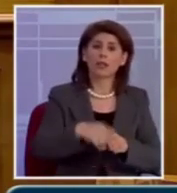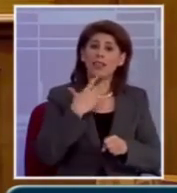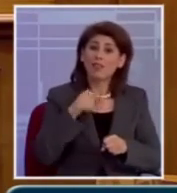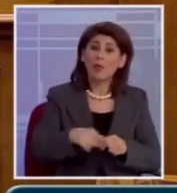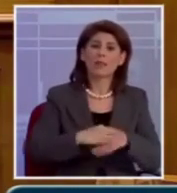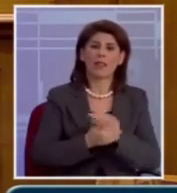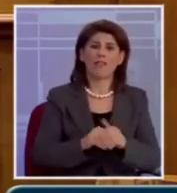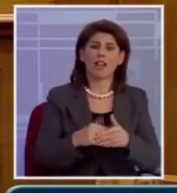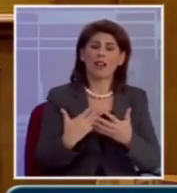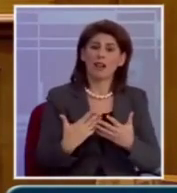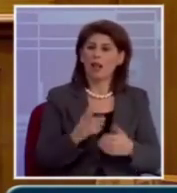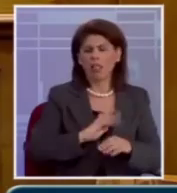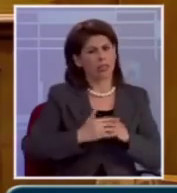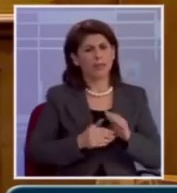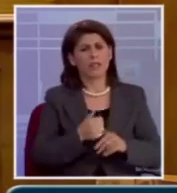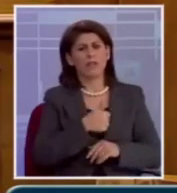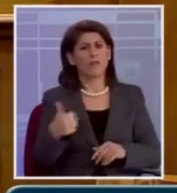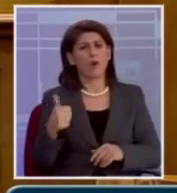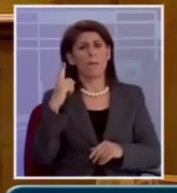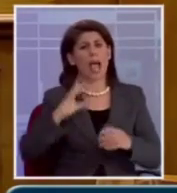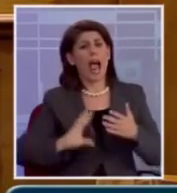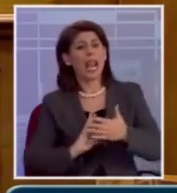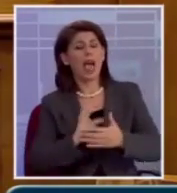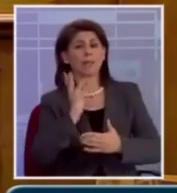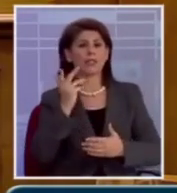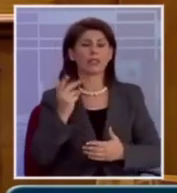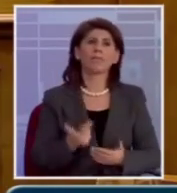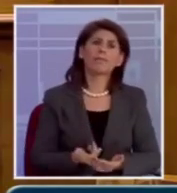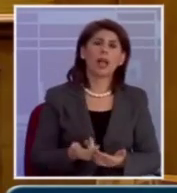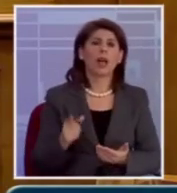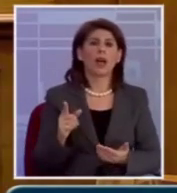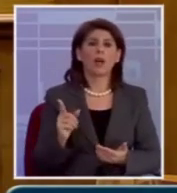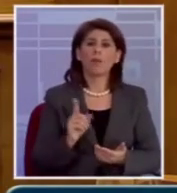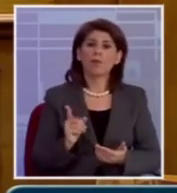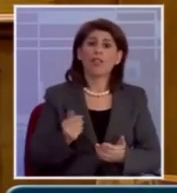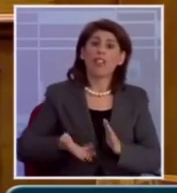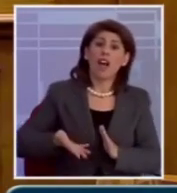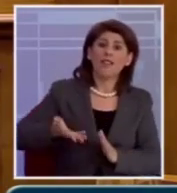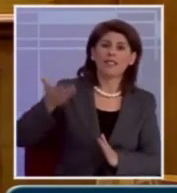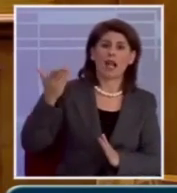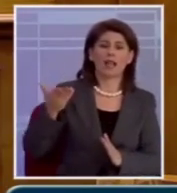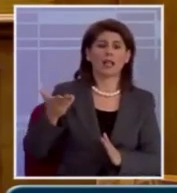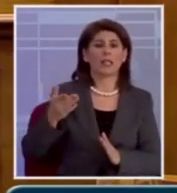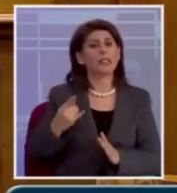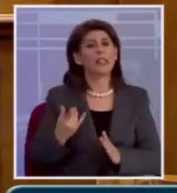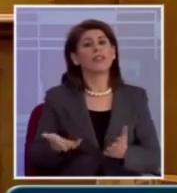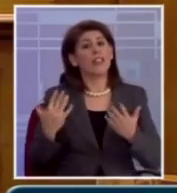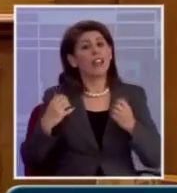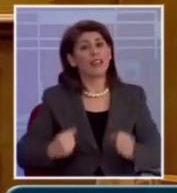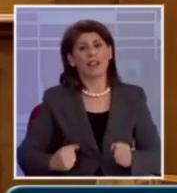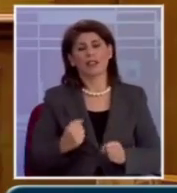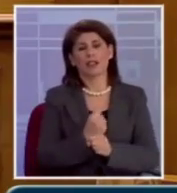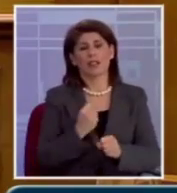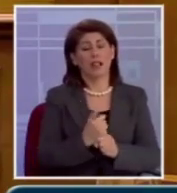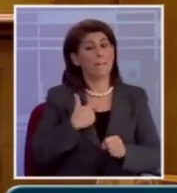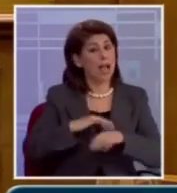μας ενδιαφέρει, δεν μας ενδιαφέρει μόνο μία ανάπτυξη η οποία δεν θα αυξάνει ή δεν θα έχει θέση εργασίας.